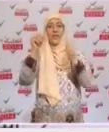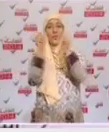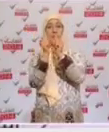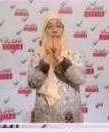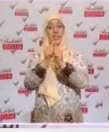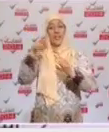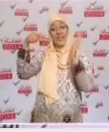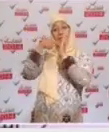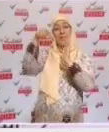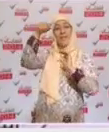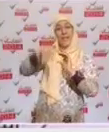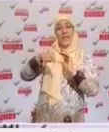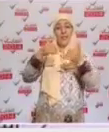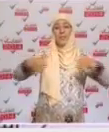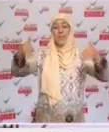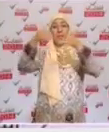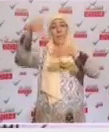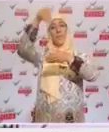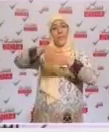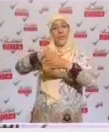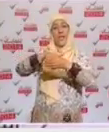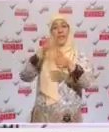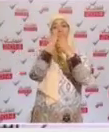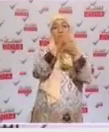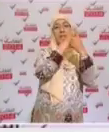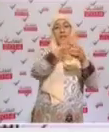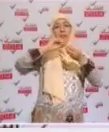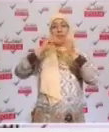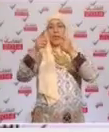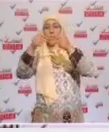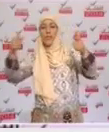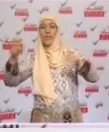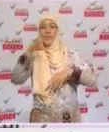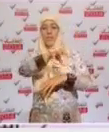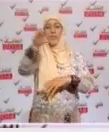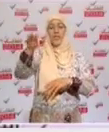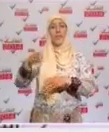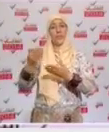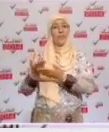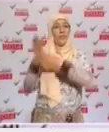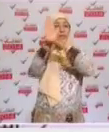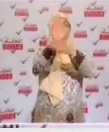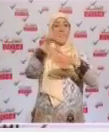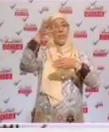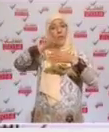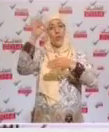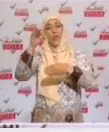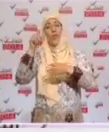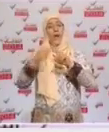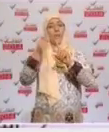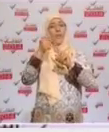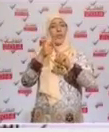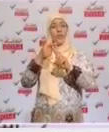أنها ستفرض على برلمان منتخب يدافع عن مشاغل مختلف الجهات ويقدم الحلول البديلة من أجل النهوض